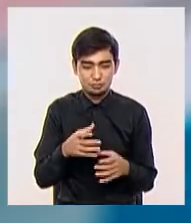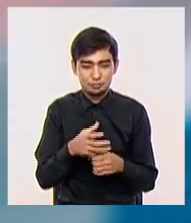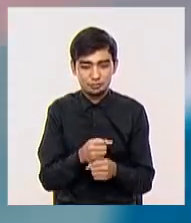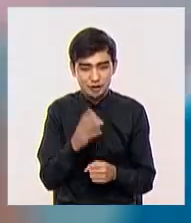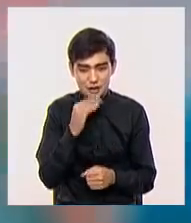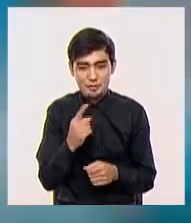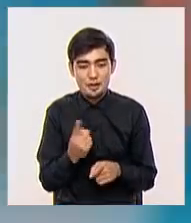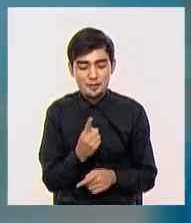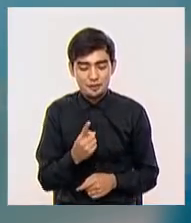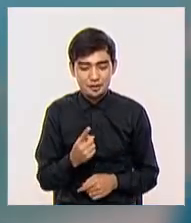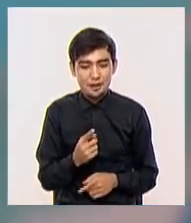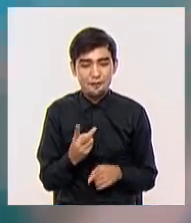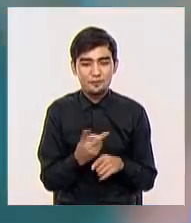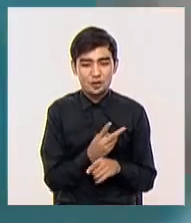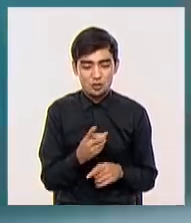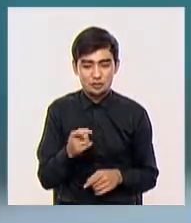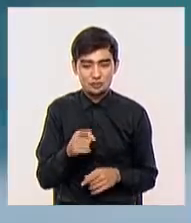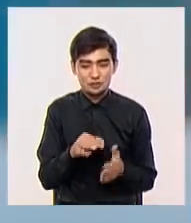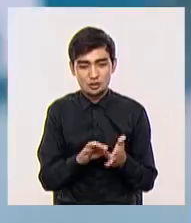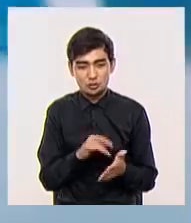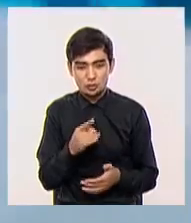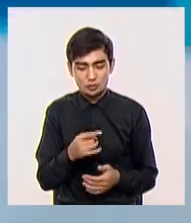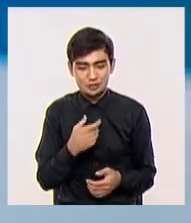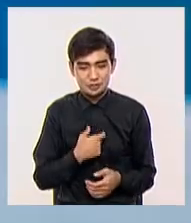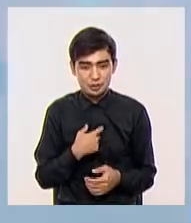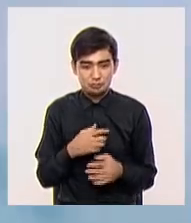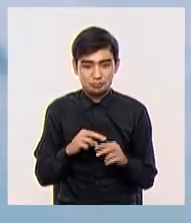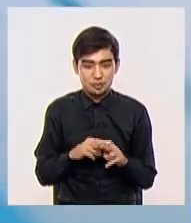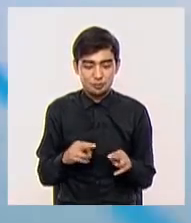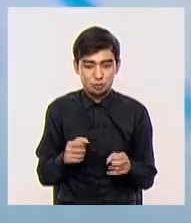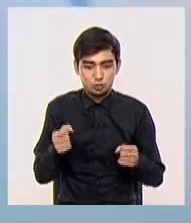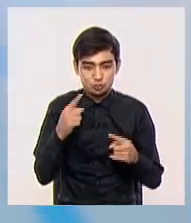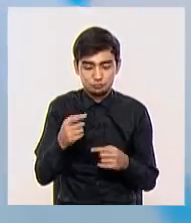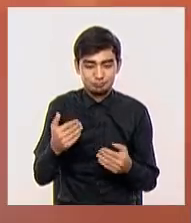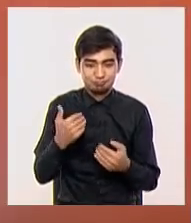мүмкін біріншіден, екіншіден бірден бала өзіне көрсетілген сондай